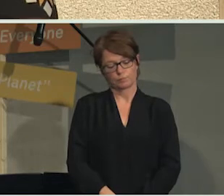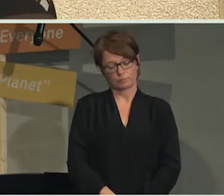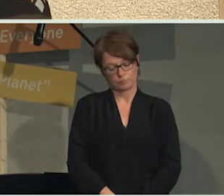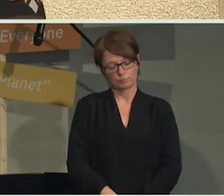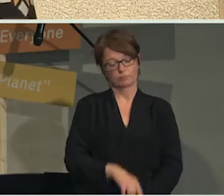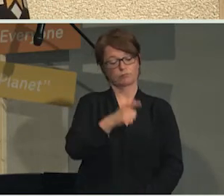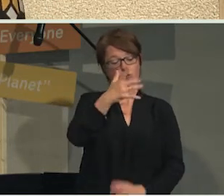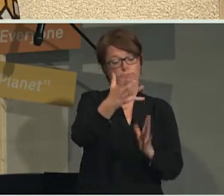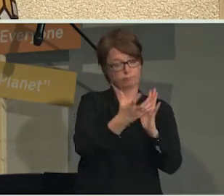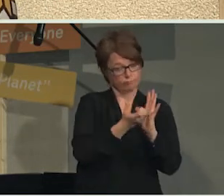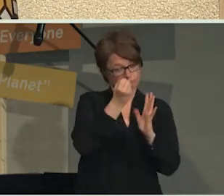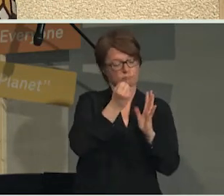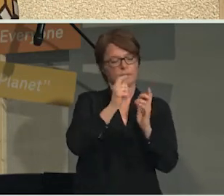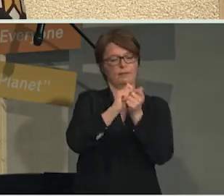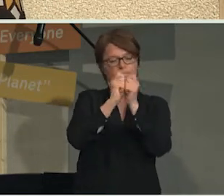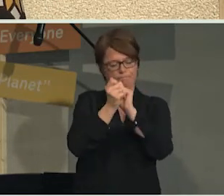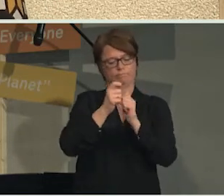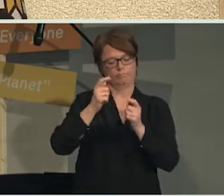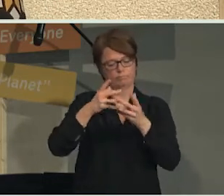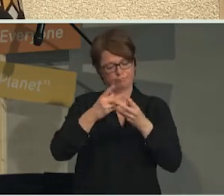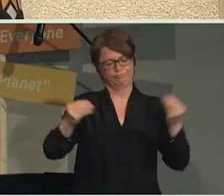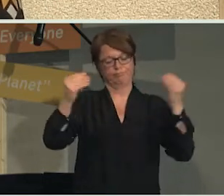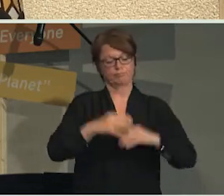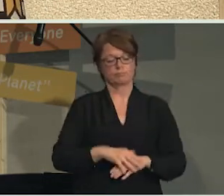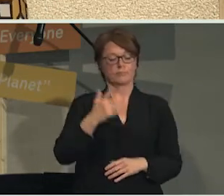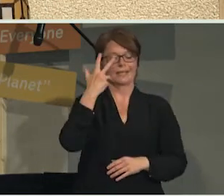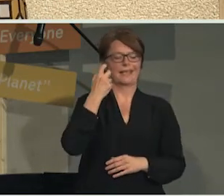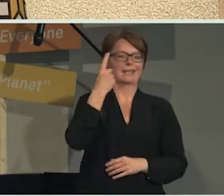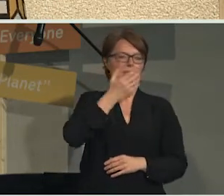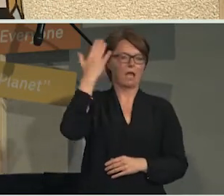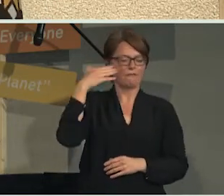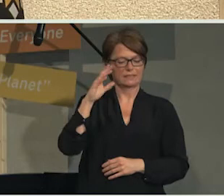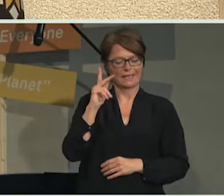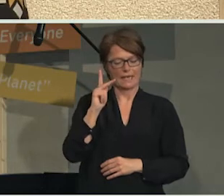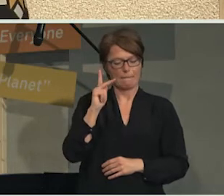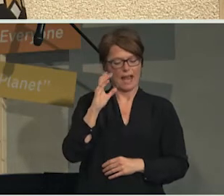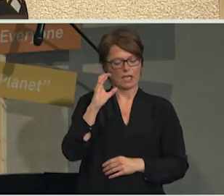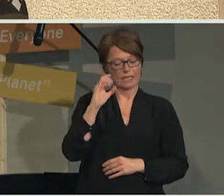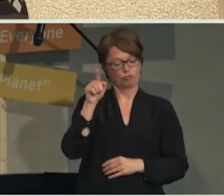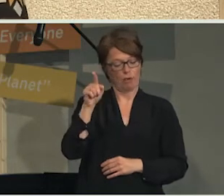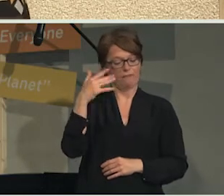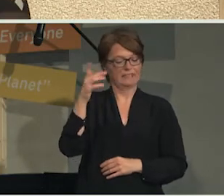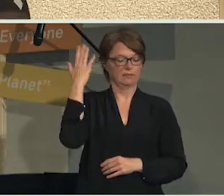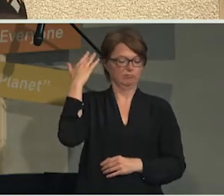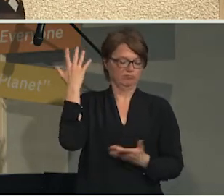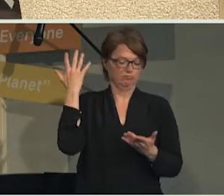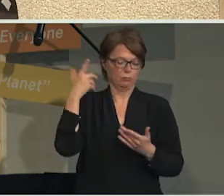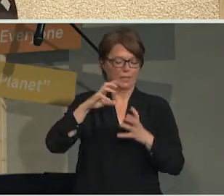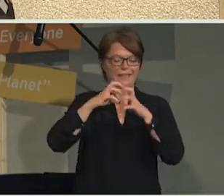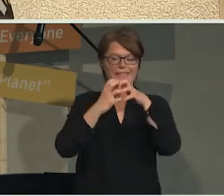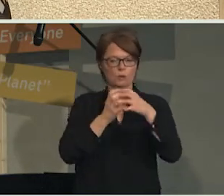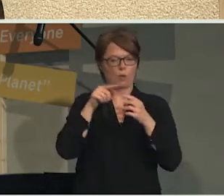mit dem Modell der Intersektionalität als Kreuzungssystem die Entrechtlichung und Schutzlosigkeit von mehrfach diskriminierten